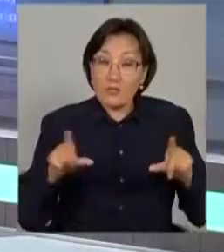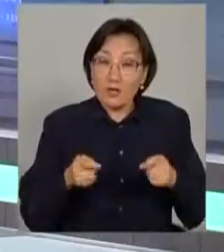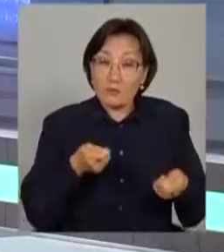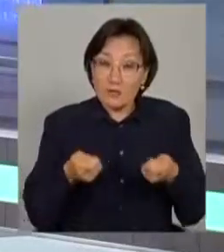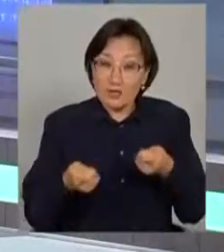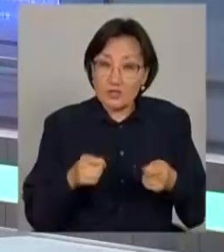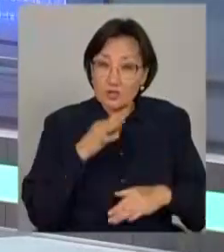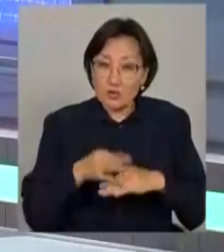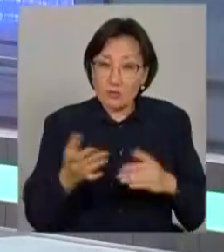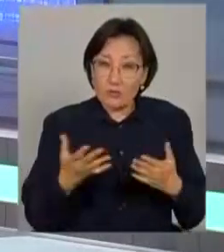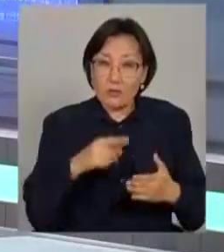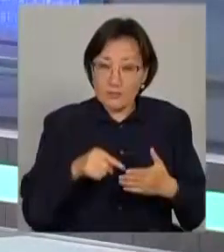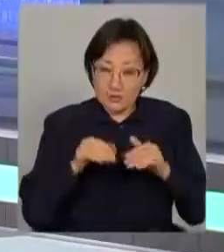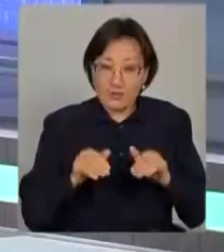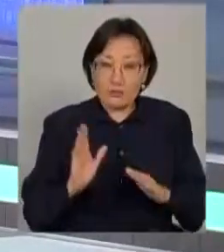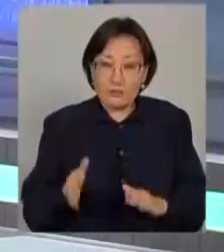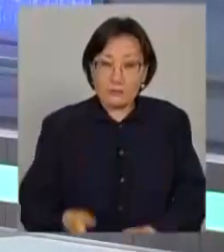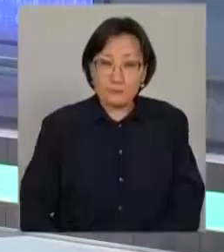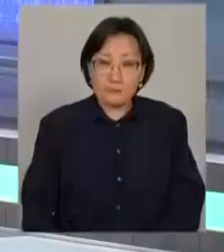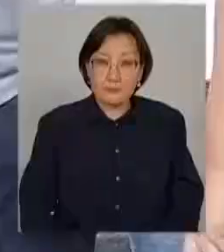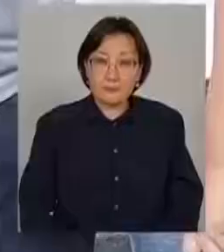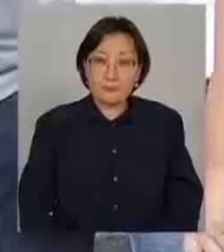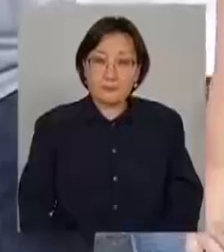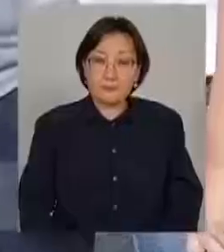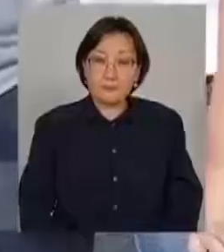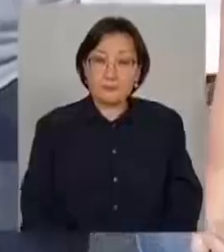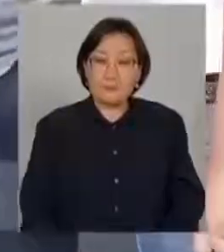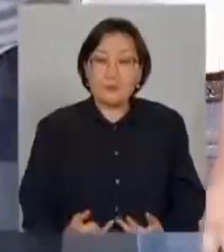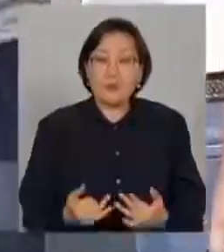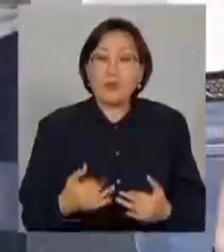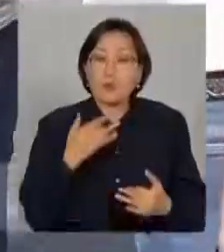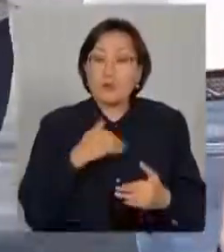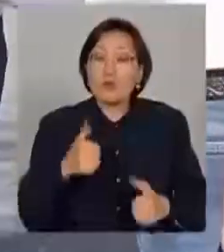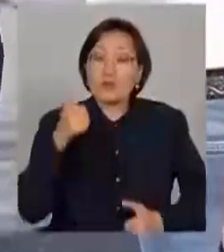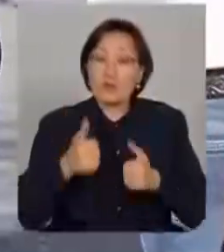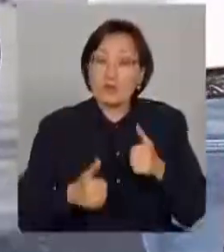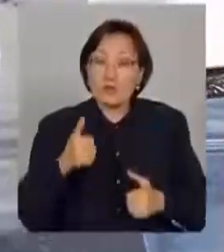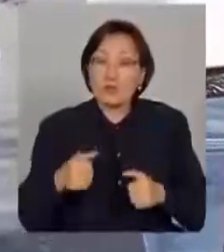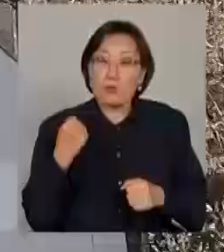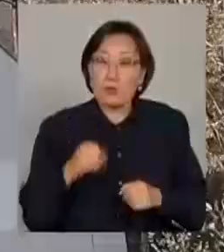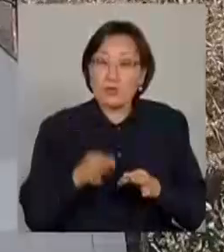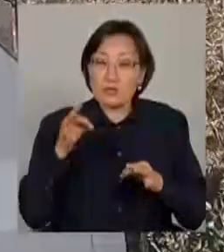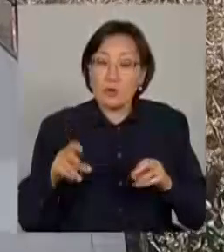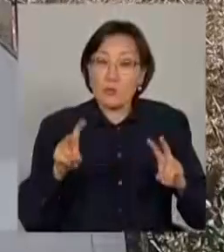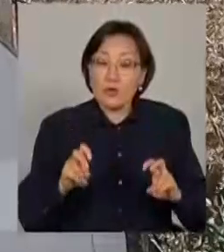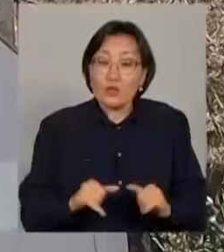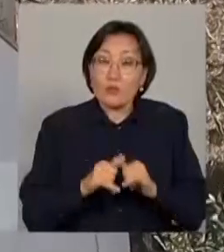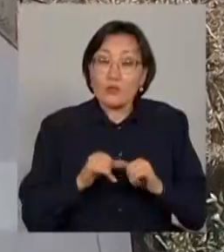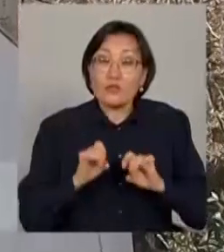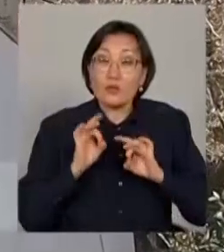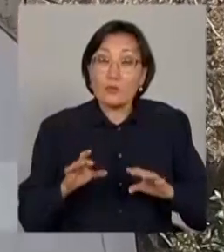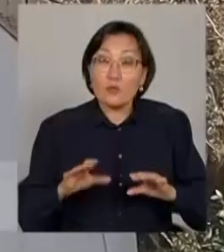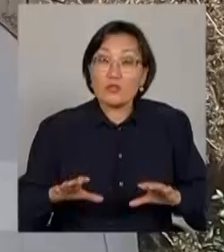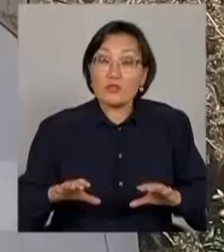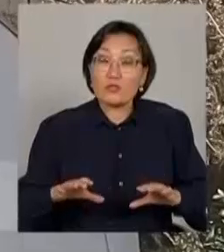Тараптарды өңірдегі әріптесім тыңдап келді. Талай жарыстарда намысты қолдан бермей облыстың абыройын асқақтатып жүрген бұл